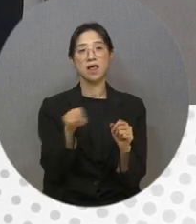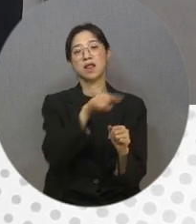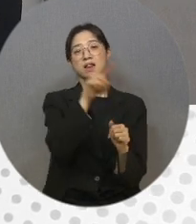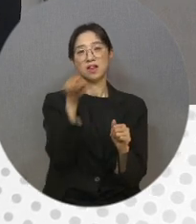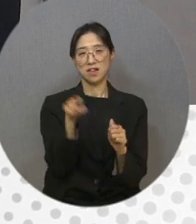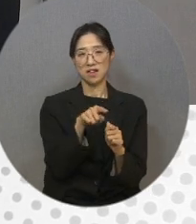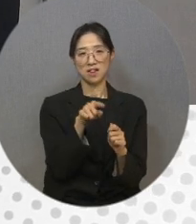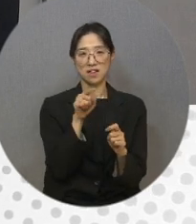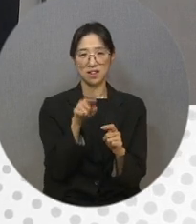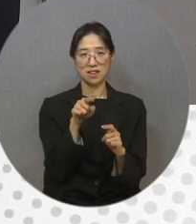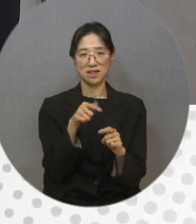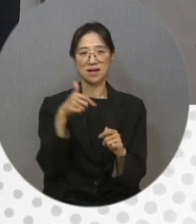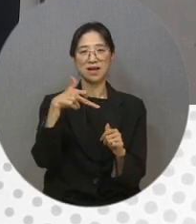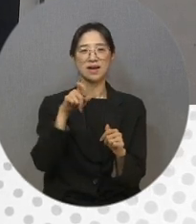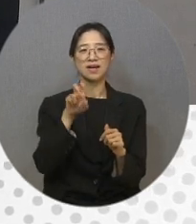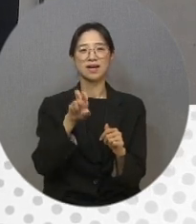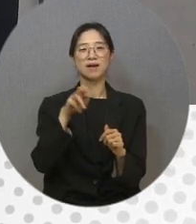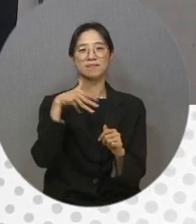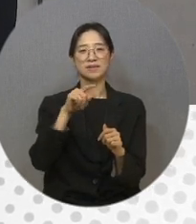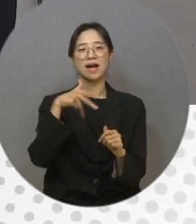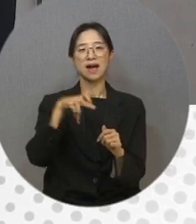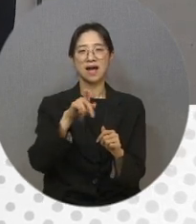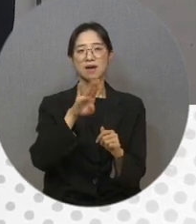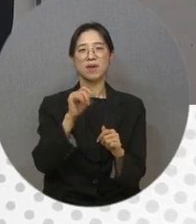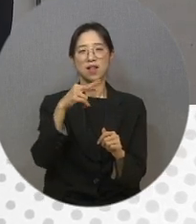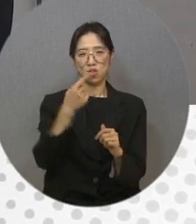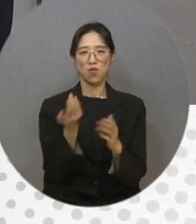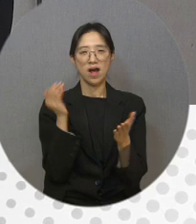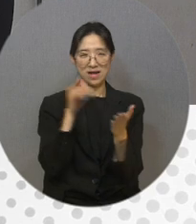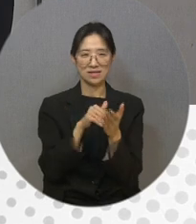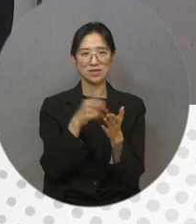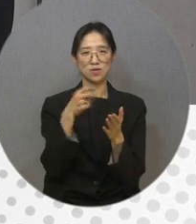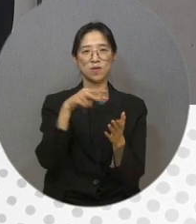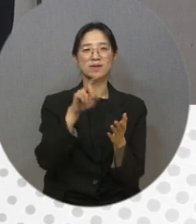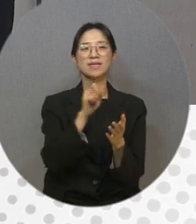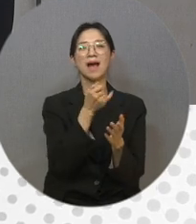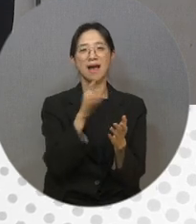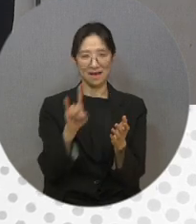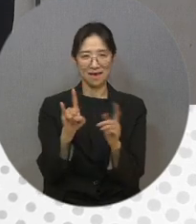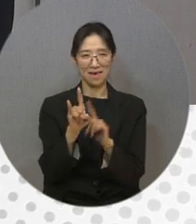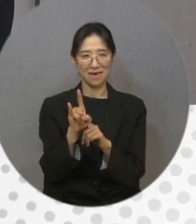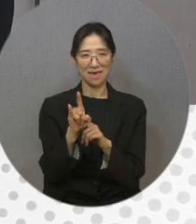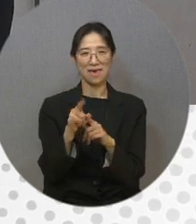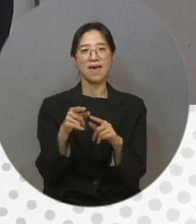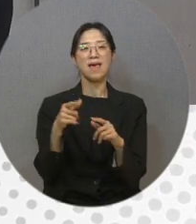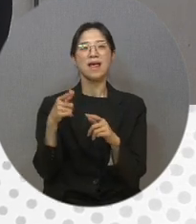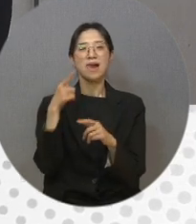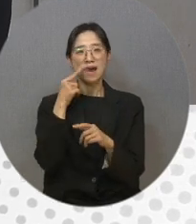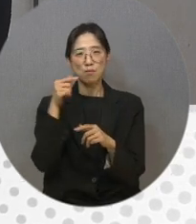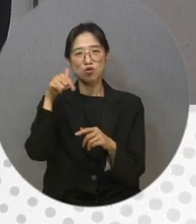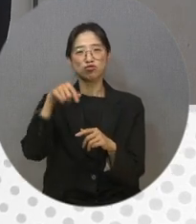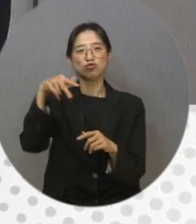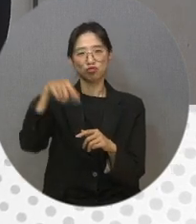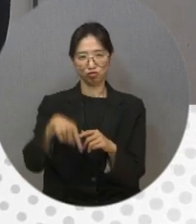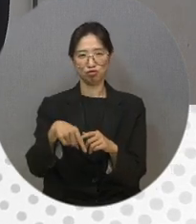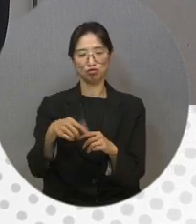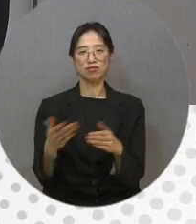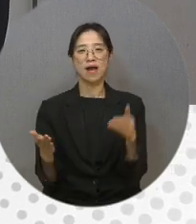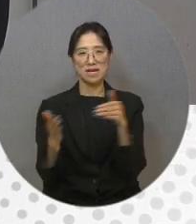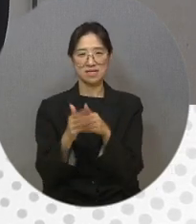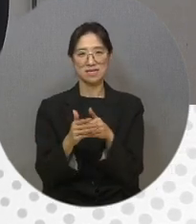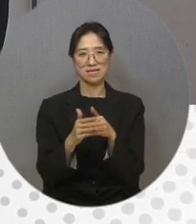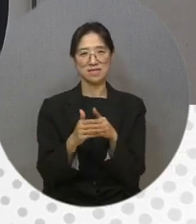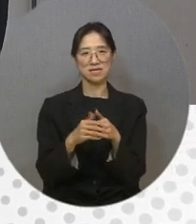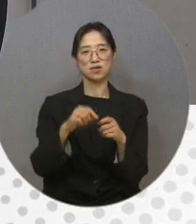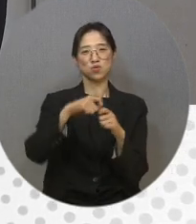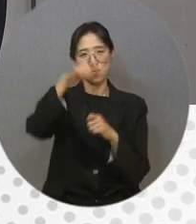여기에 이제 캄차카 반도까지 다 올라가죠. 캄차카 반도에서부터 상해 일본의 구주까지 약 남북으로